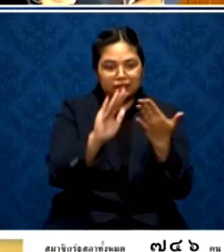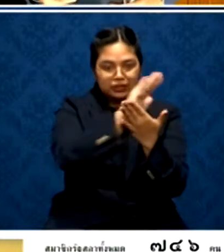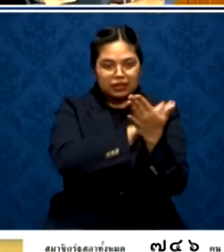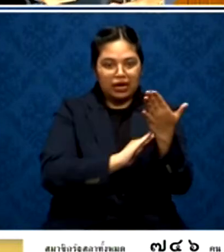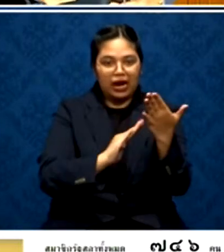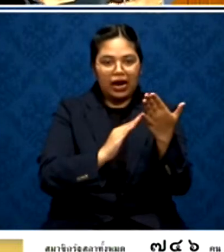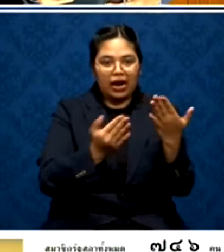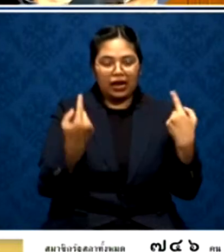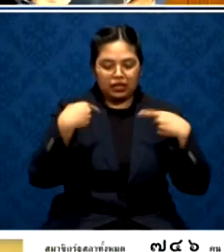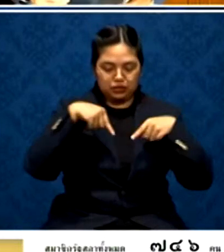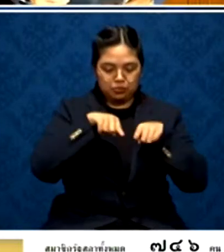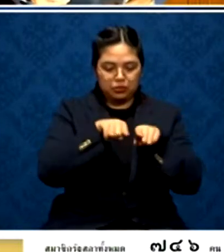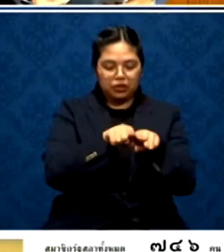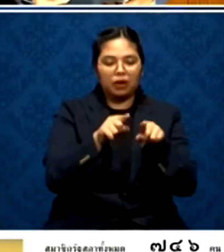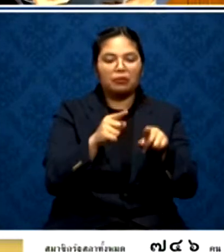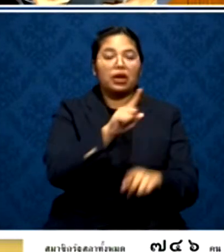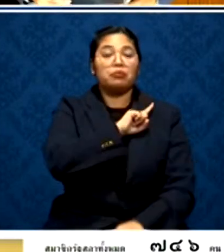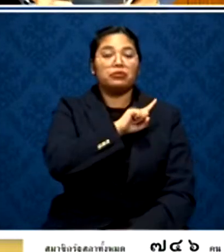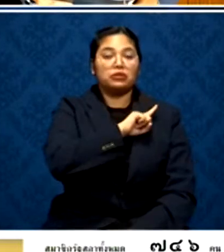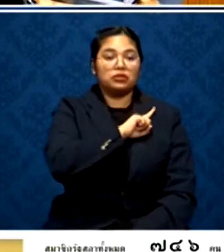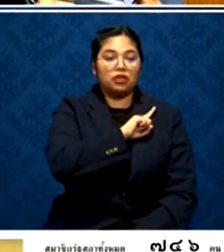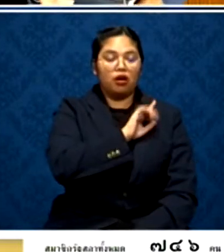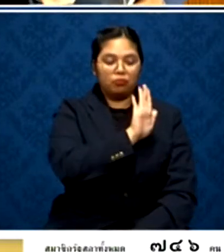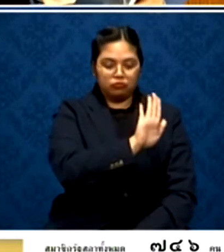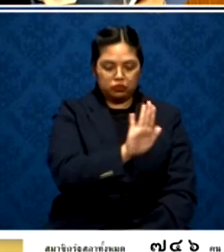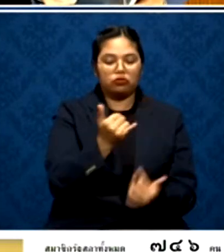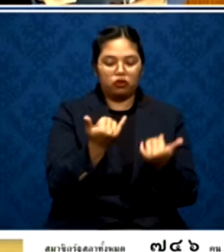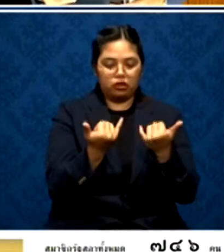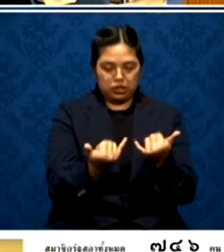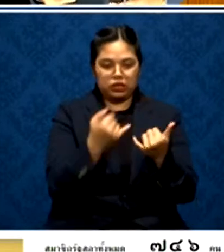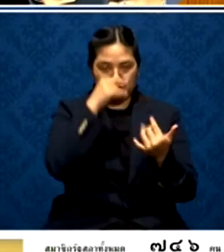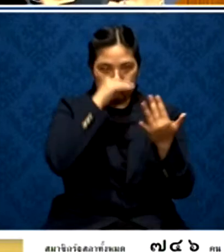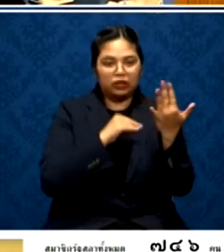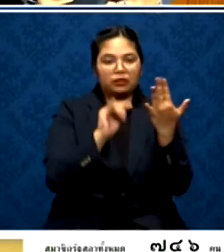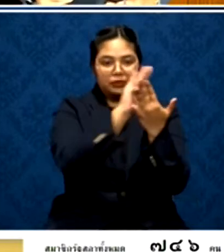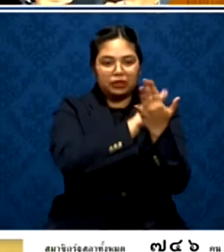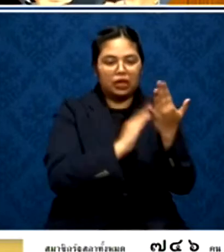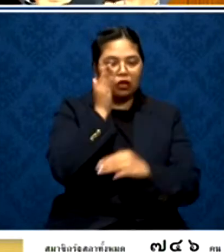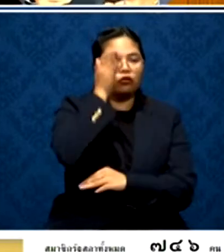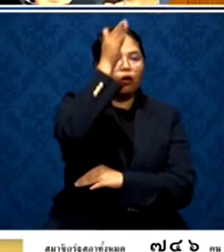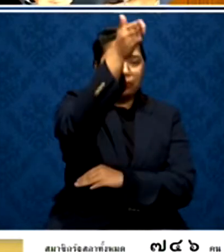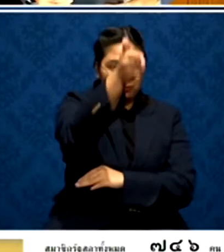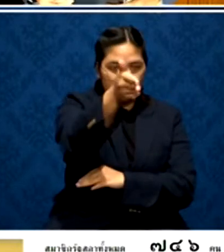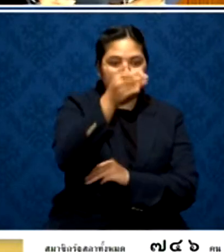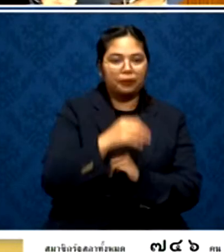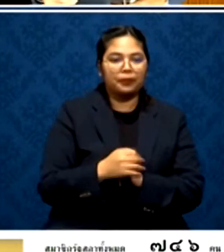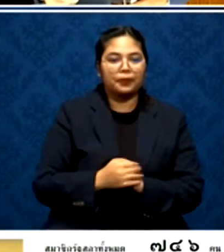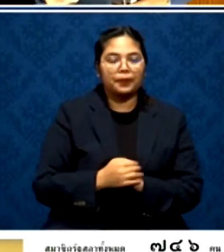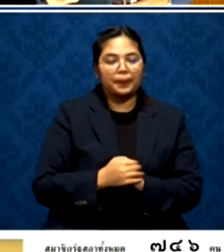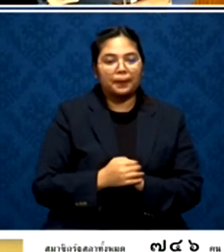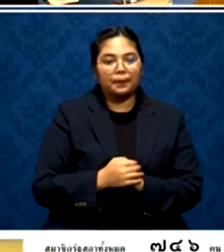บาทและภารกิจในปัจจุบันและอนาคตของประเทศ